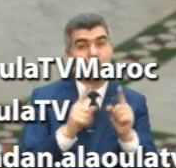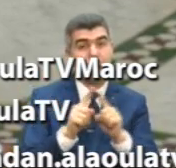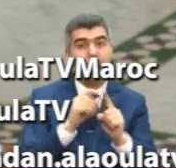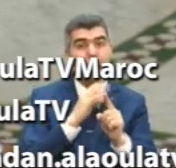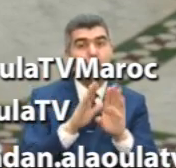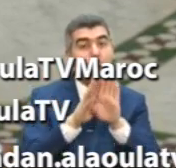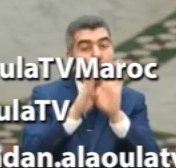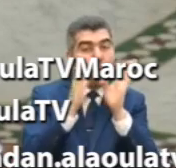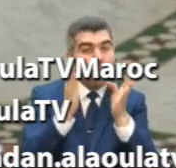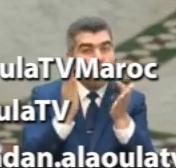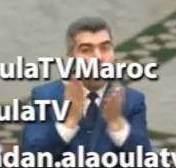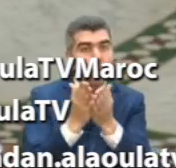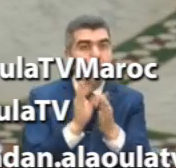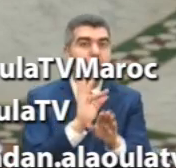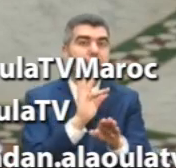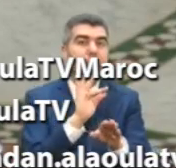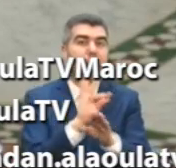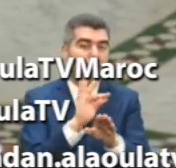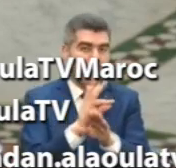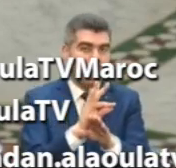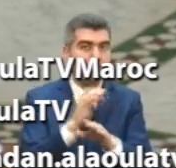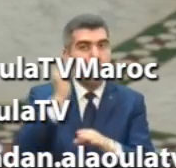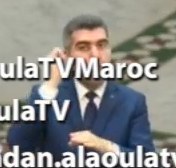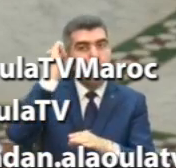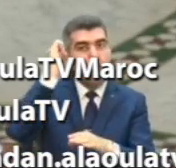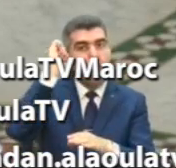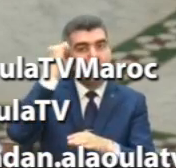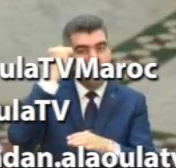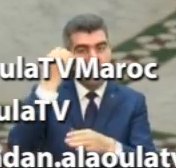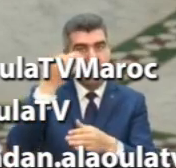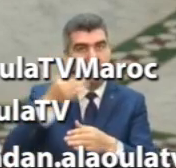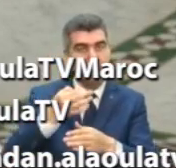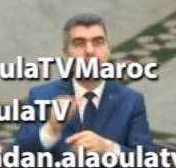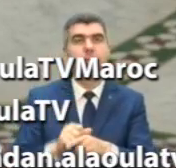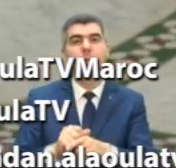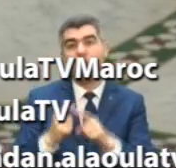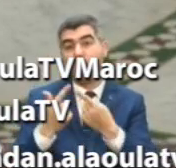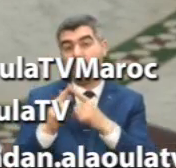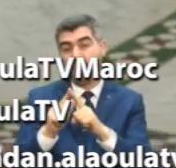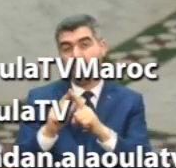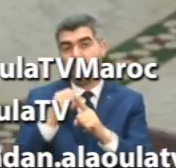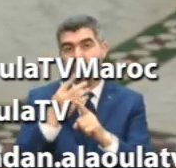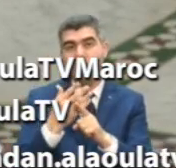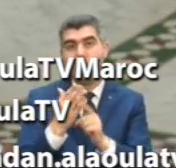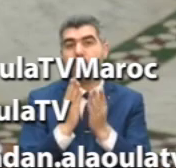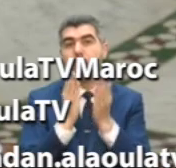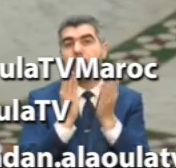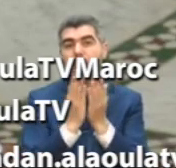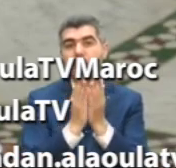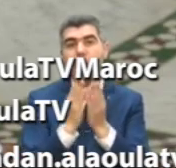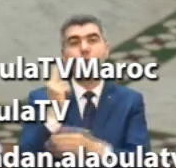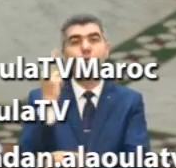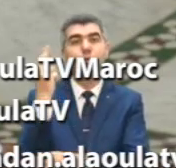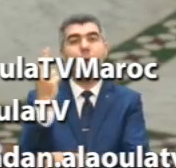العام وقطاع التكوين المهني، علاوة على إمكانية متابعة الدراسة